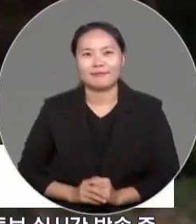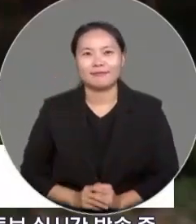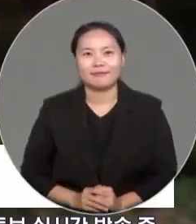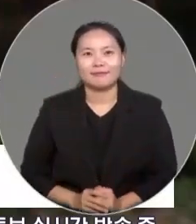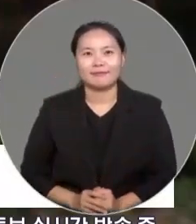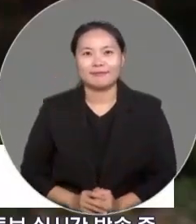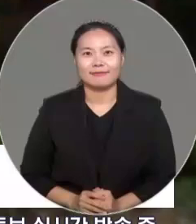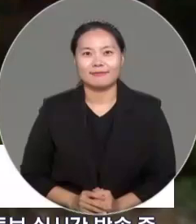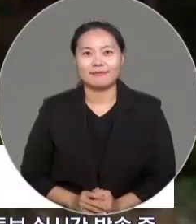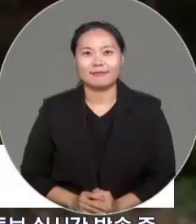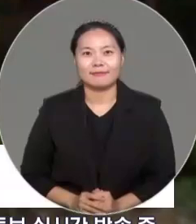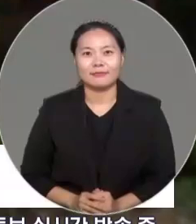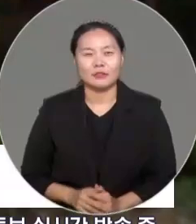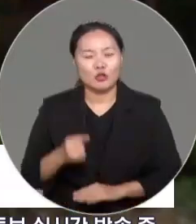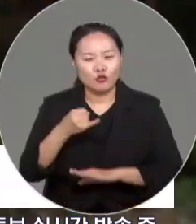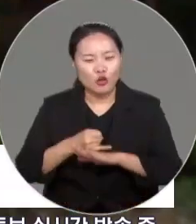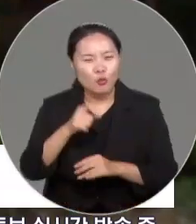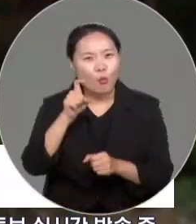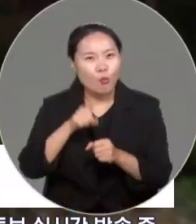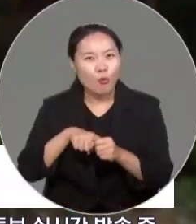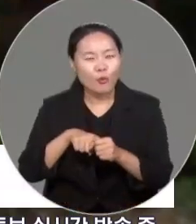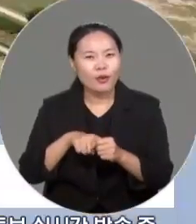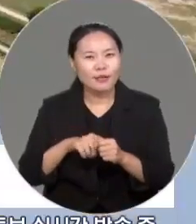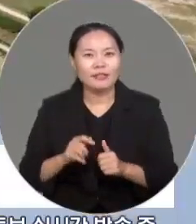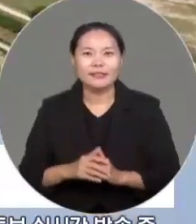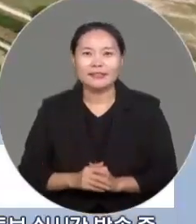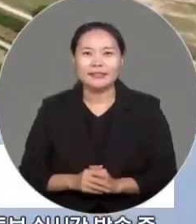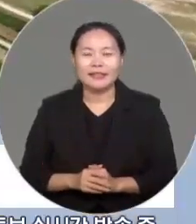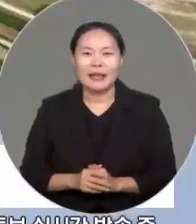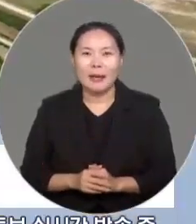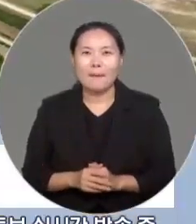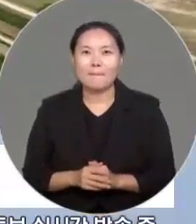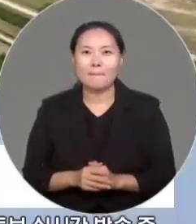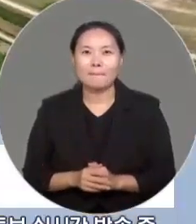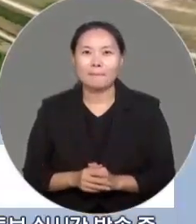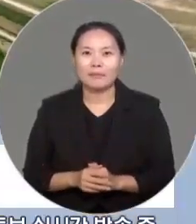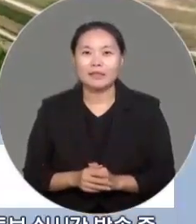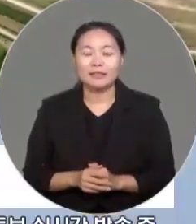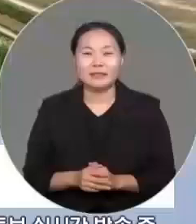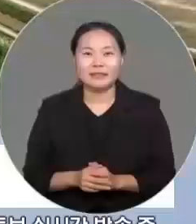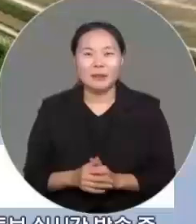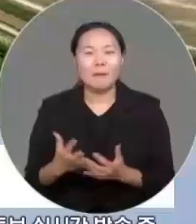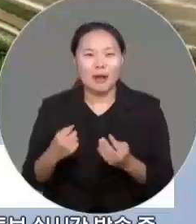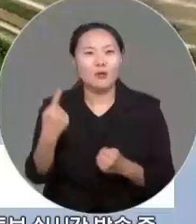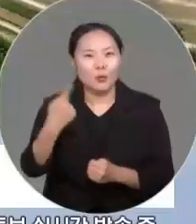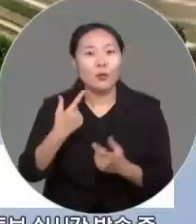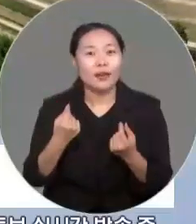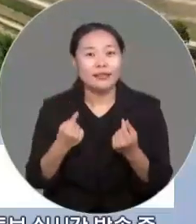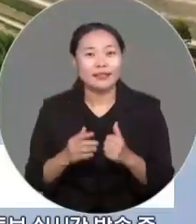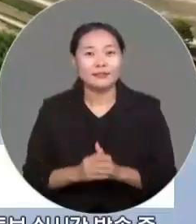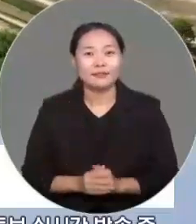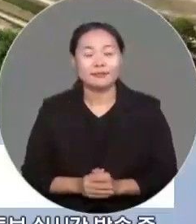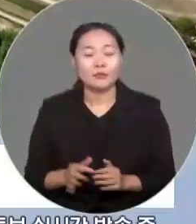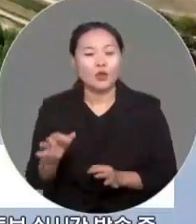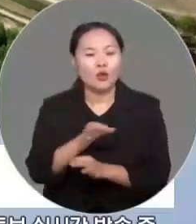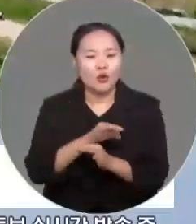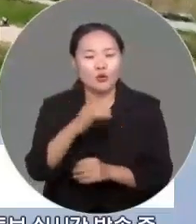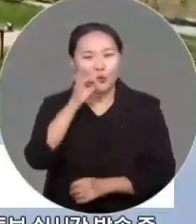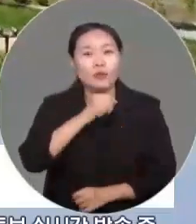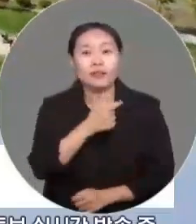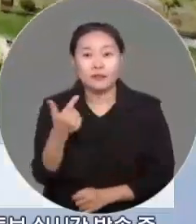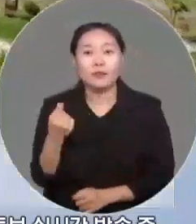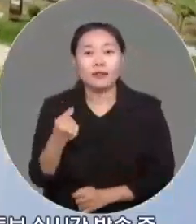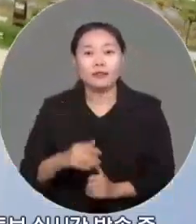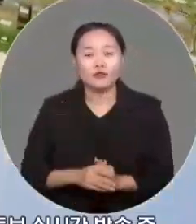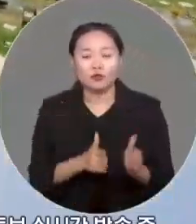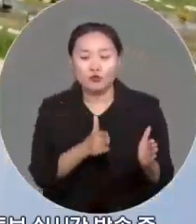있고 뭐 최소 몇백만 명 오지 않겠느냐. 예. 그러면 저게 경제도 성순환이 일어날 것이다. 준비하는 과정에도